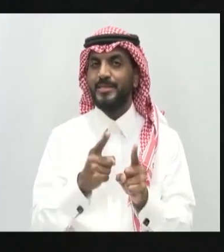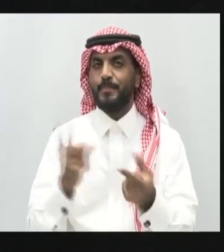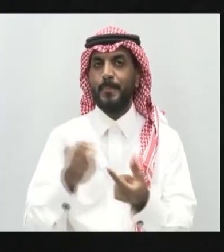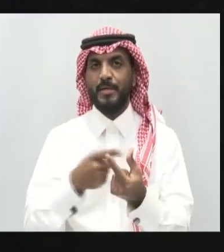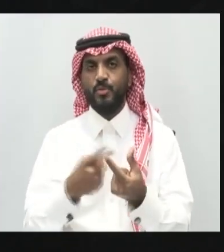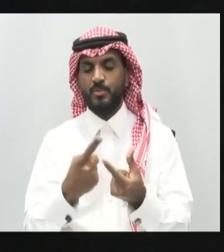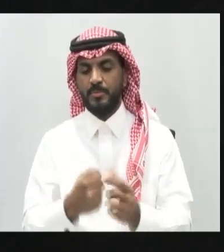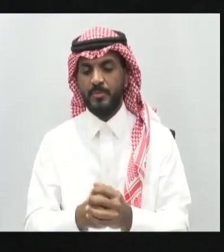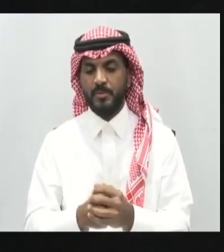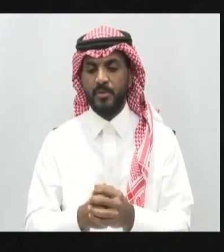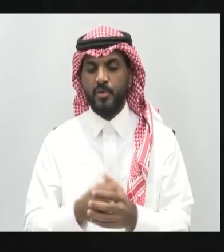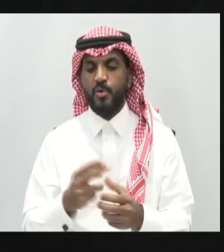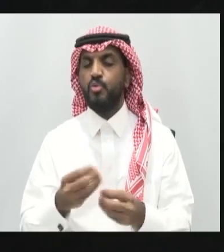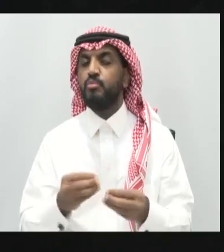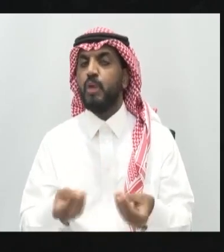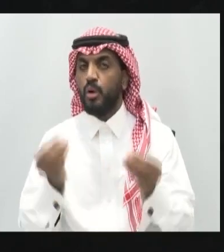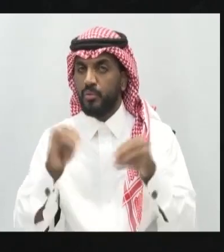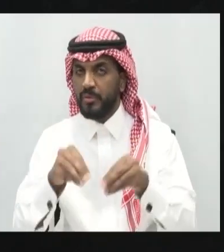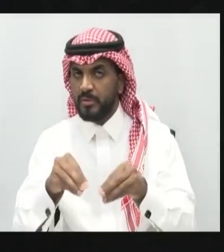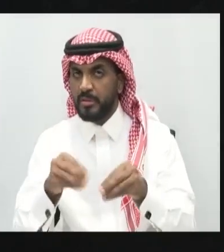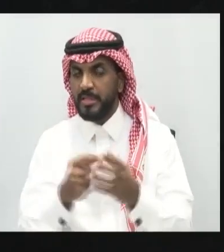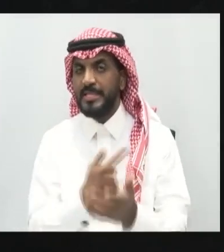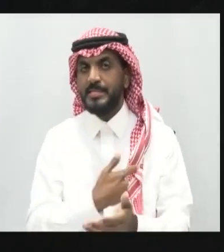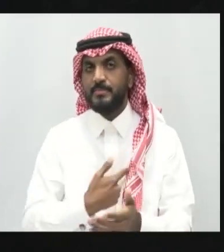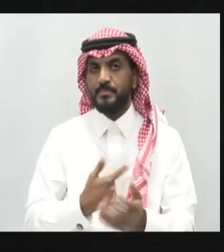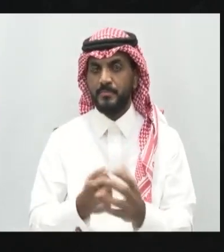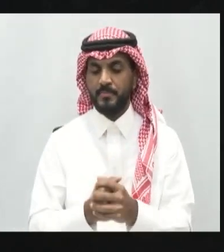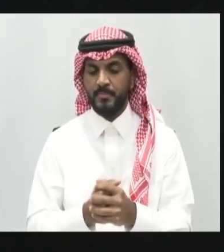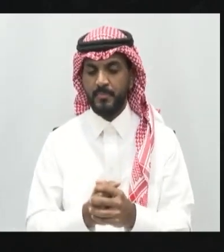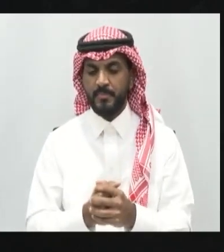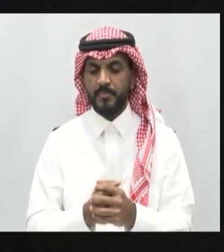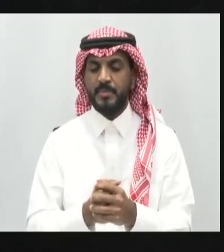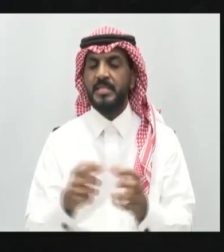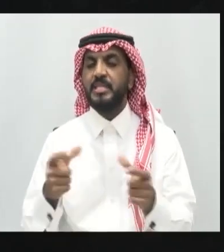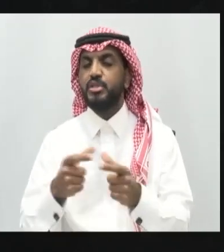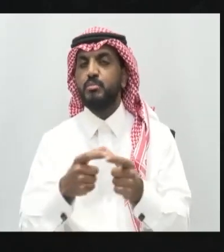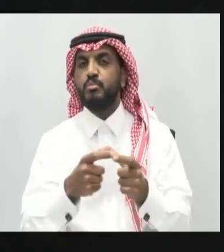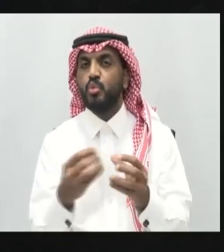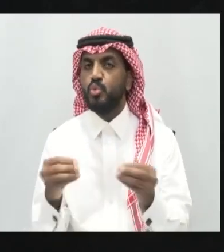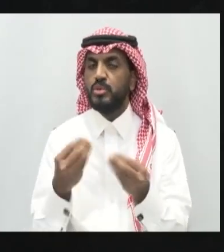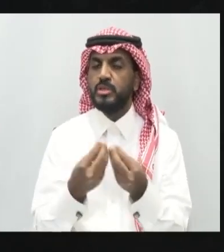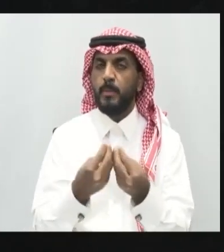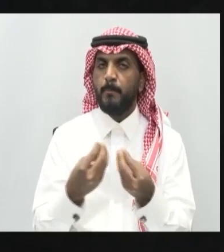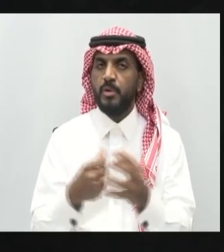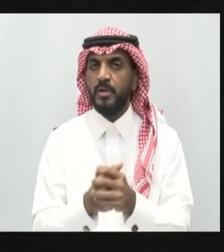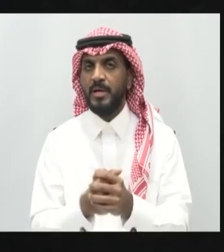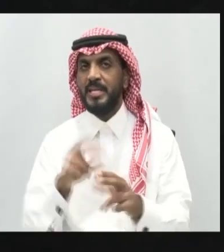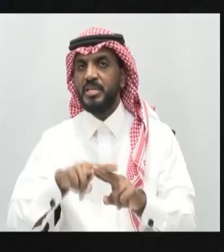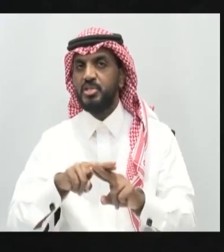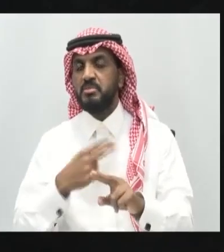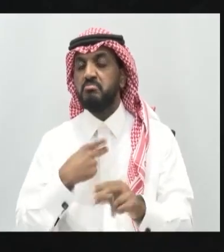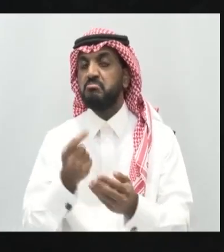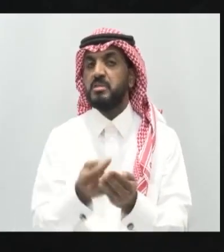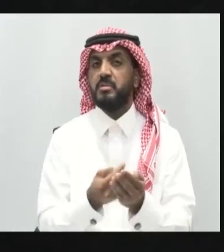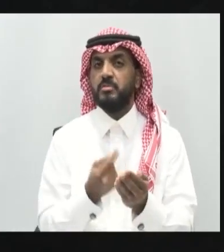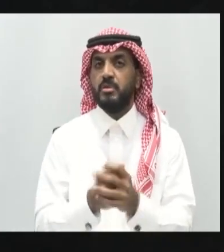بينها ثم اعطي اسما للتجمع النجمي الذي رسمته نقدر ايضا نروح من